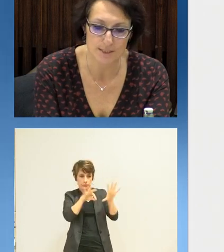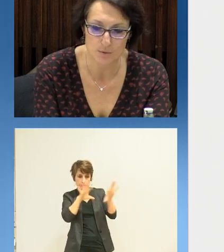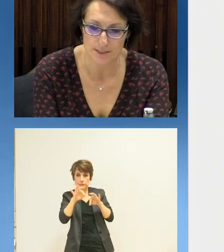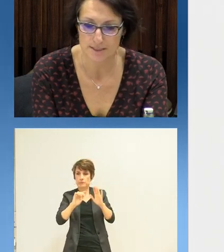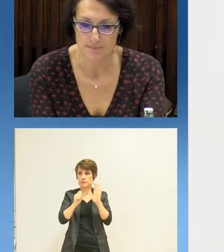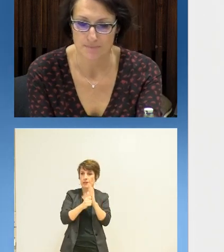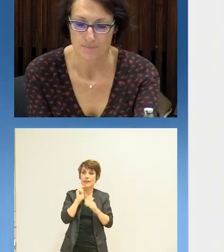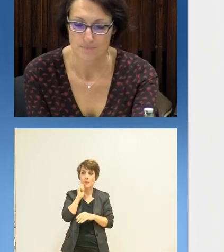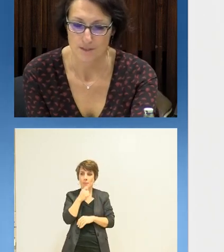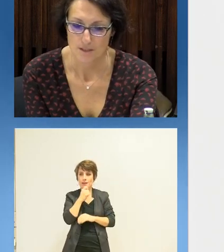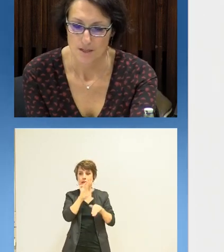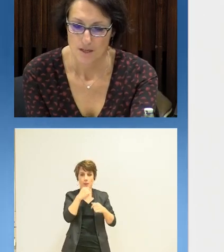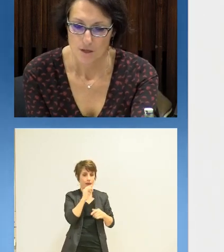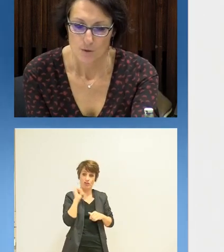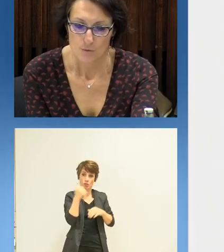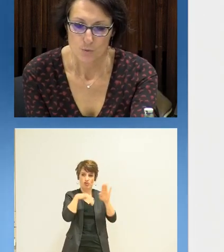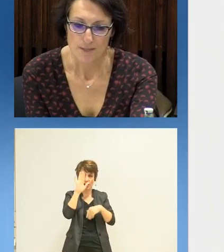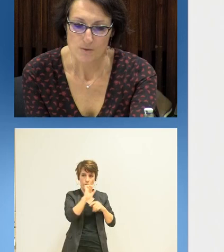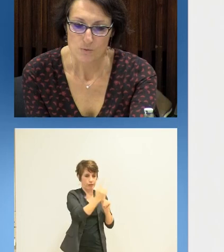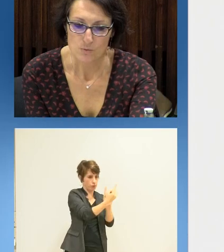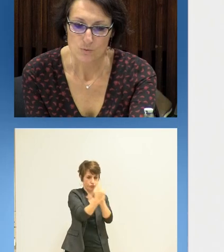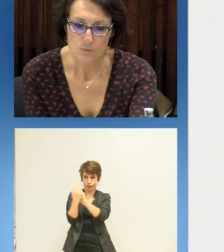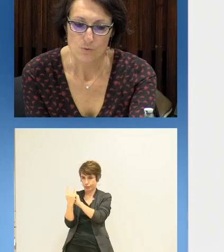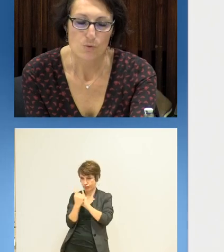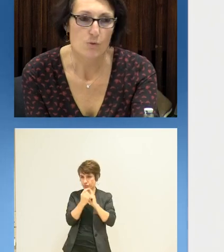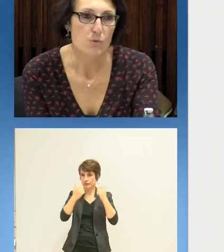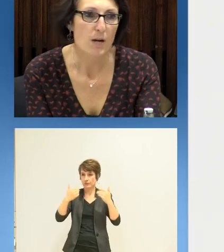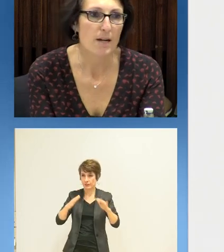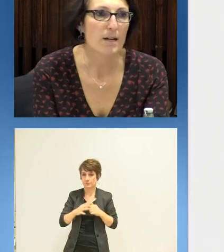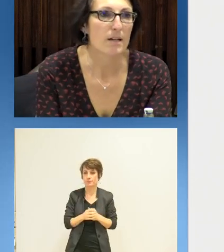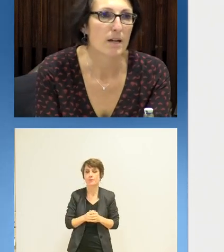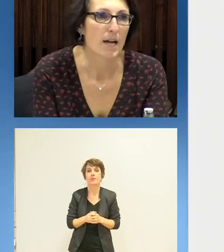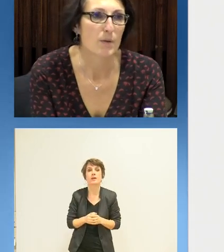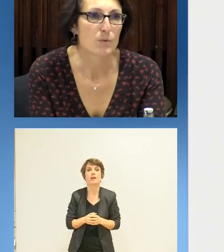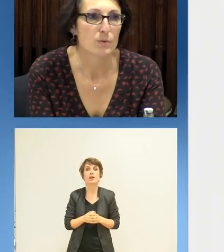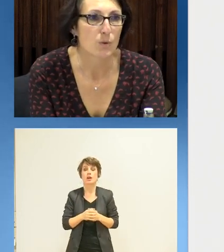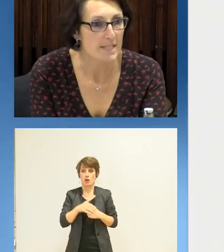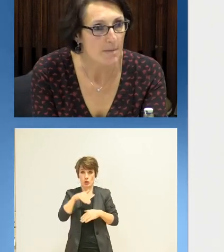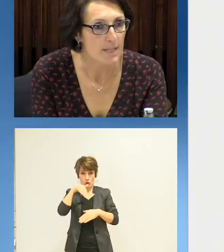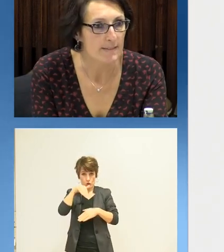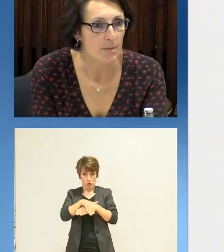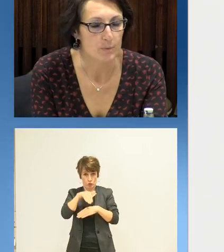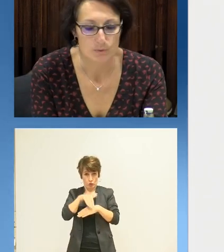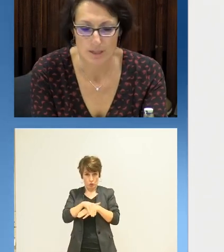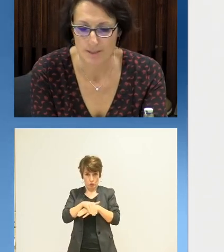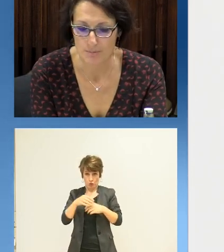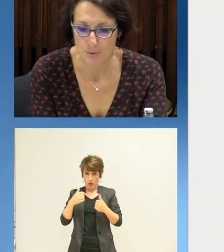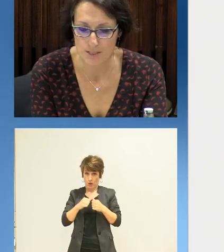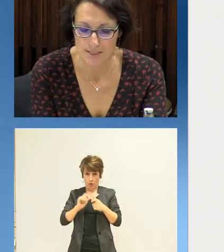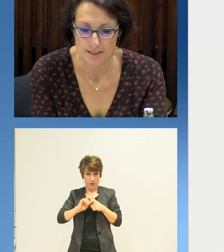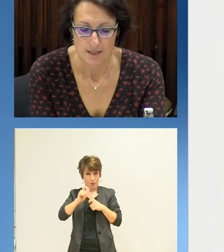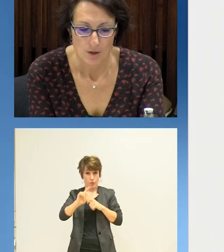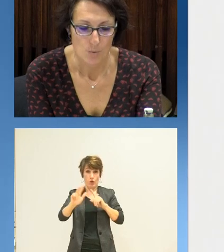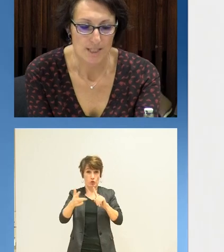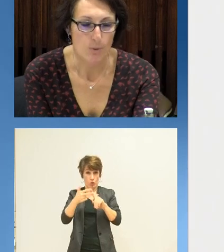auditionné nous passons ce soir à une troisième étape de l'appel à